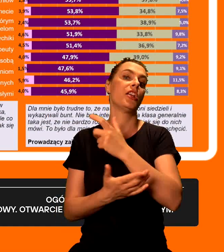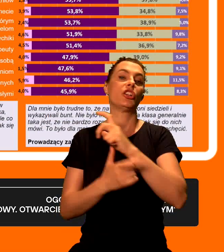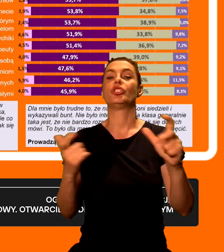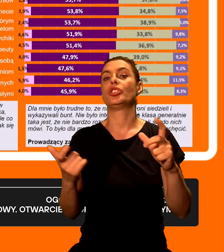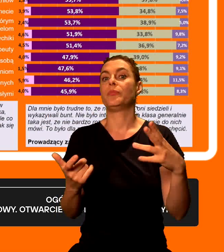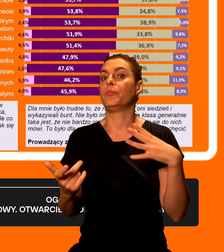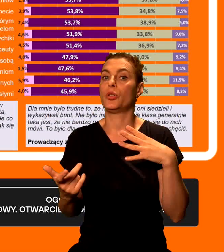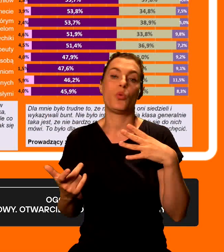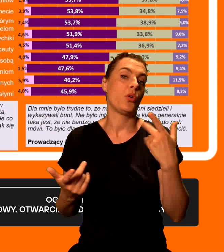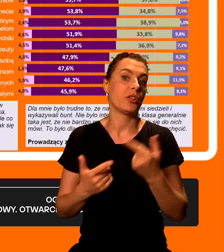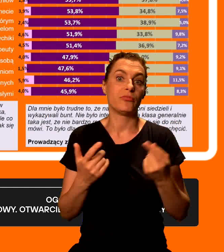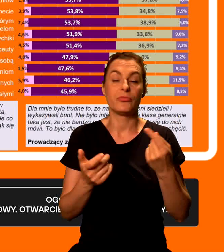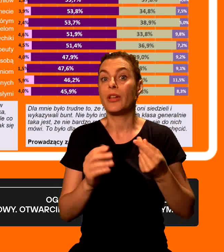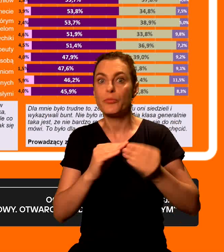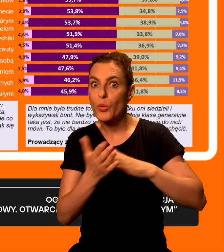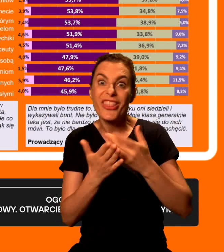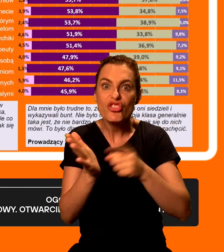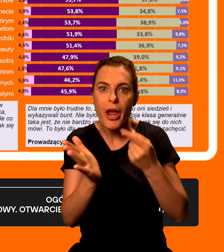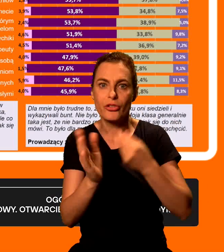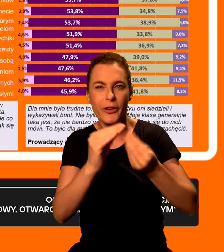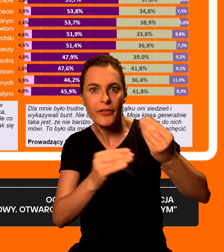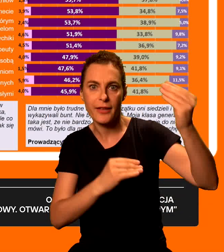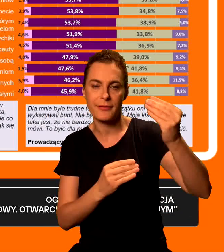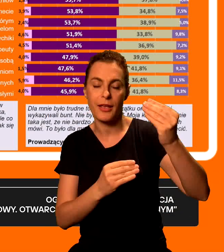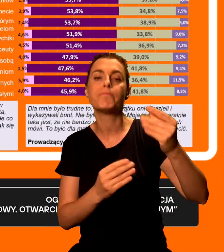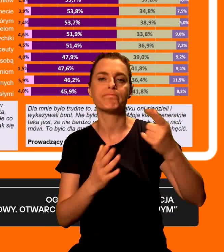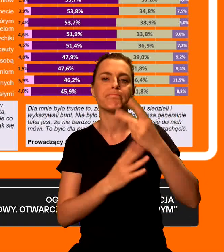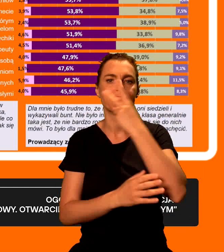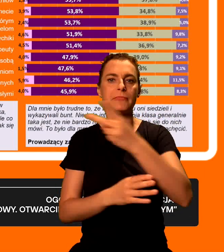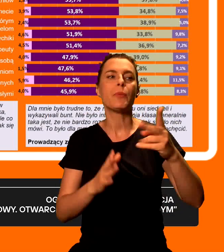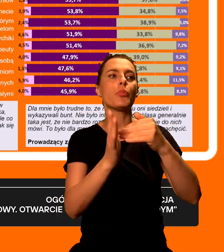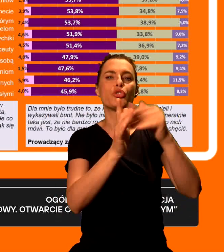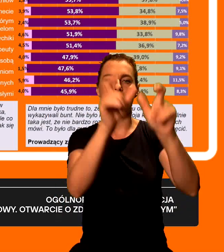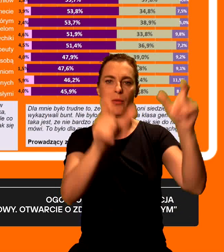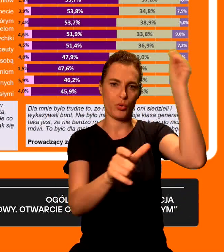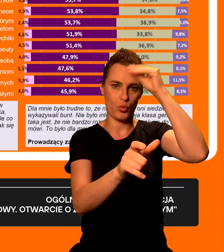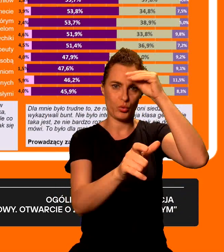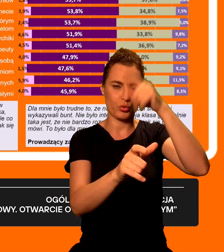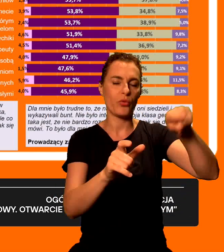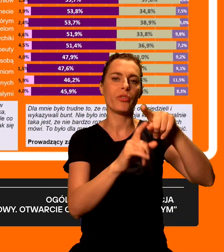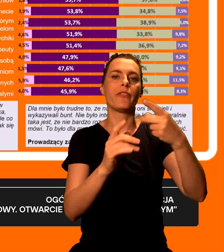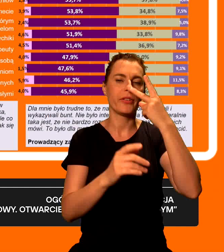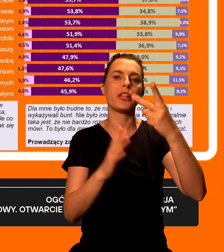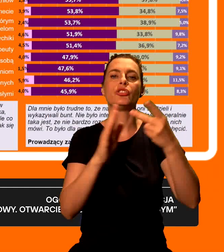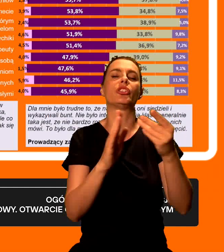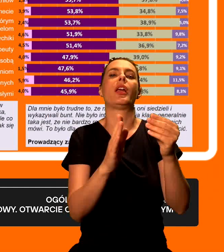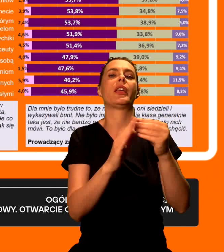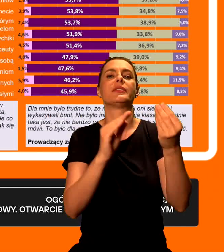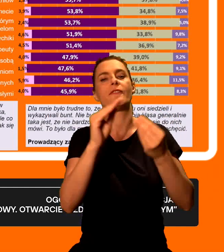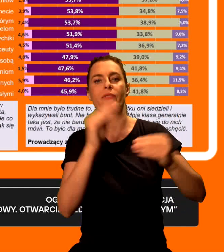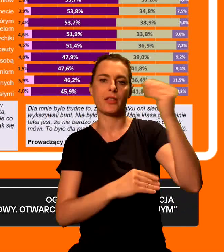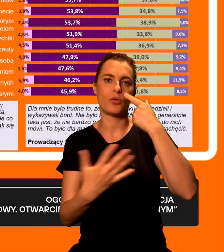pojawiło się w ogóle częściej? No i słuchajcie, zauważają emocje, potrzeby innych uczniów, no pojawia się jako częściej mniej więcej